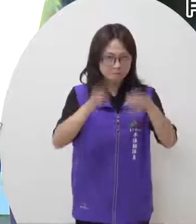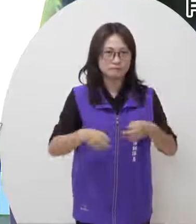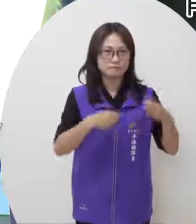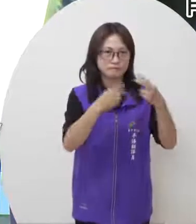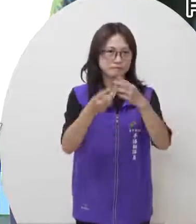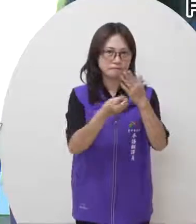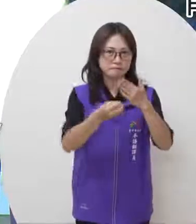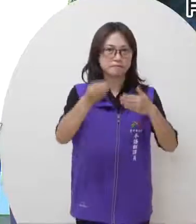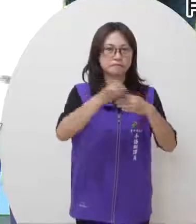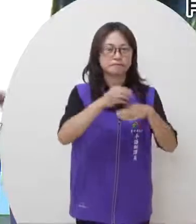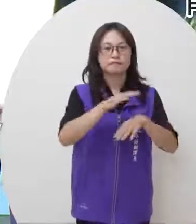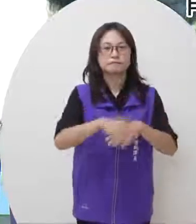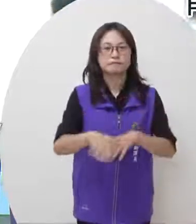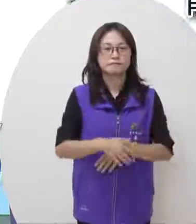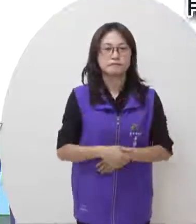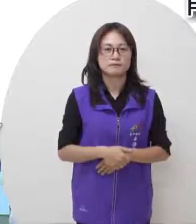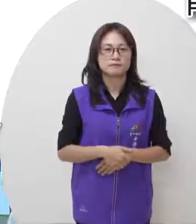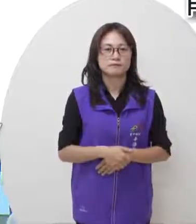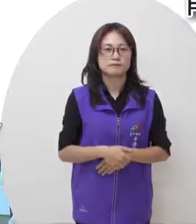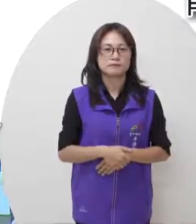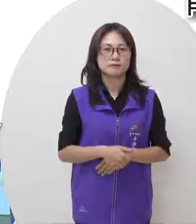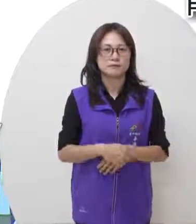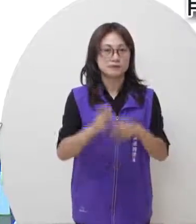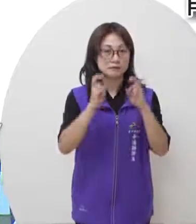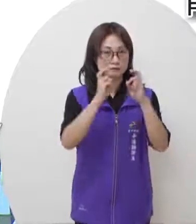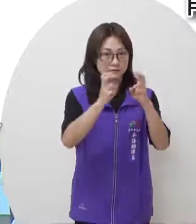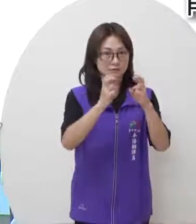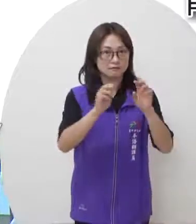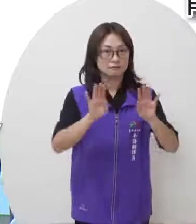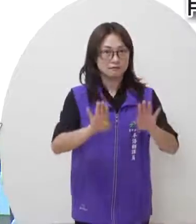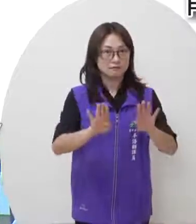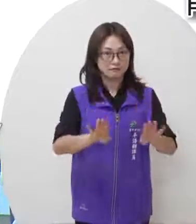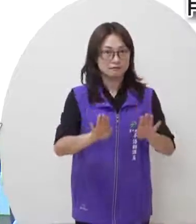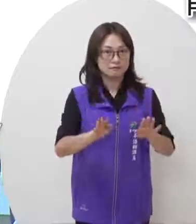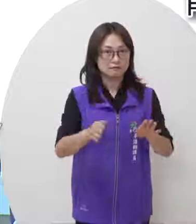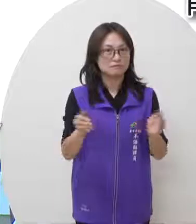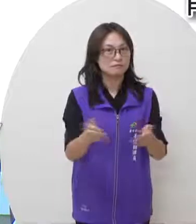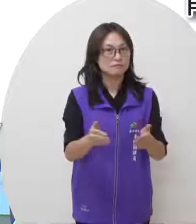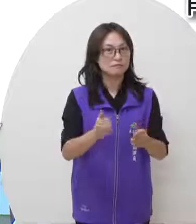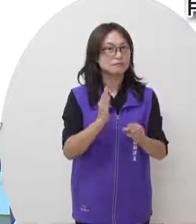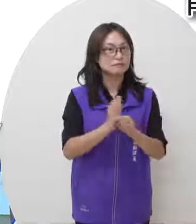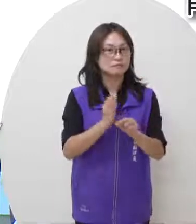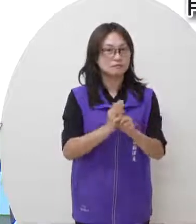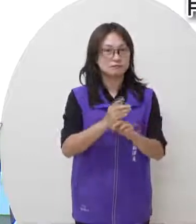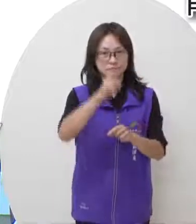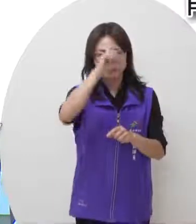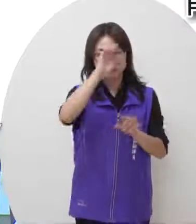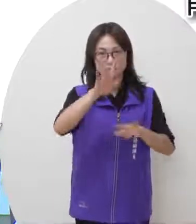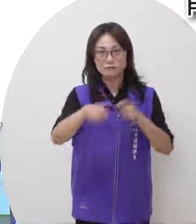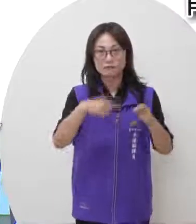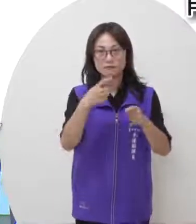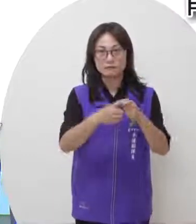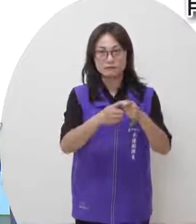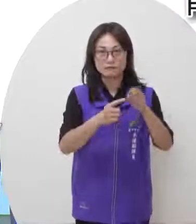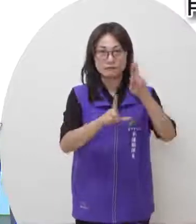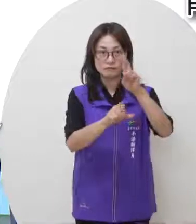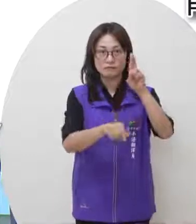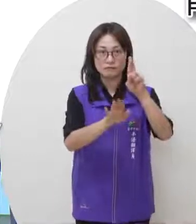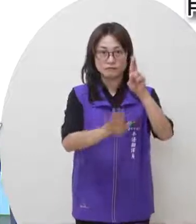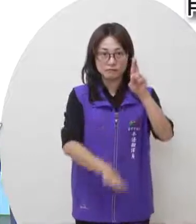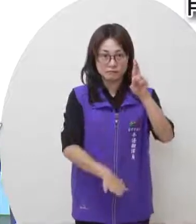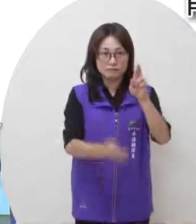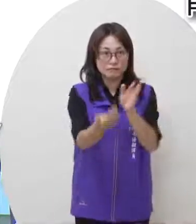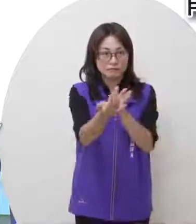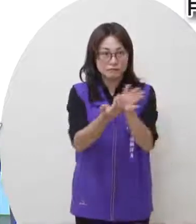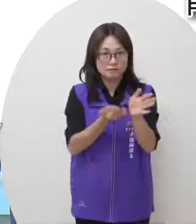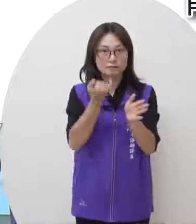运已经走到最后一步，进到了旅刊阶段，那我们也会努力的在今年年底前让捷运能够有机会能顺利的